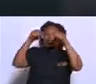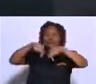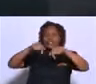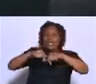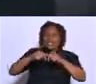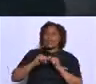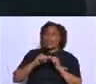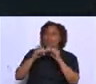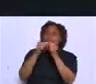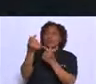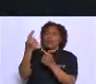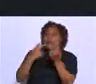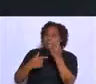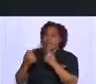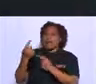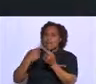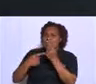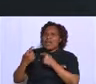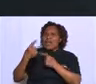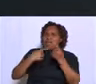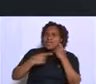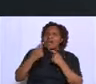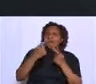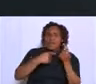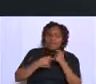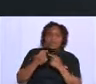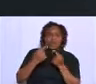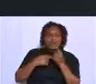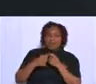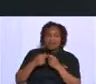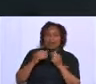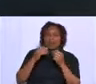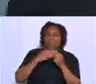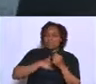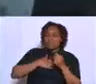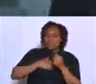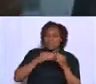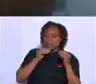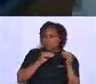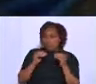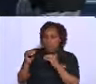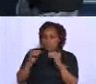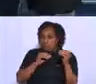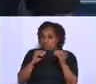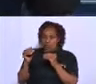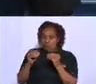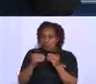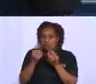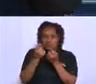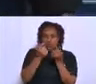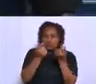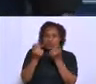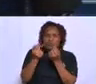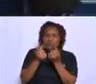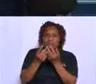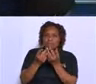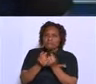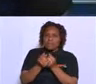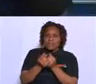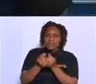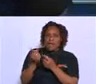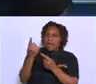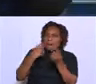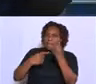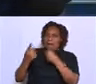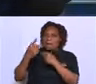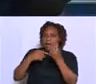endelea kuja, endelea kuja, endelea kuja. Naomba tusogee hivi kidogo ili tuweze kuruhusu wenzetu wale nao wapate nafasi. Tusogee huku